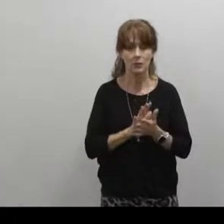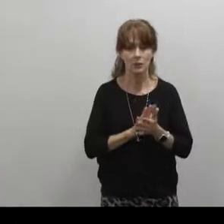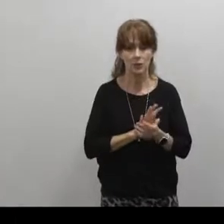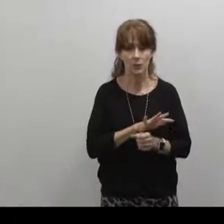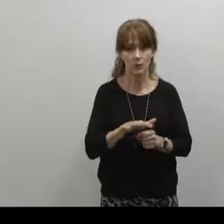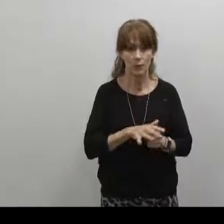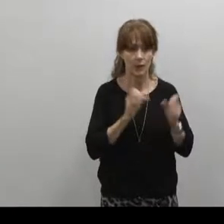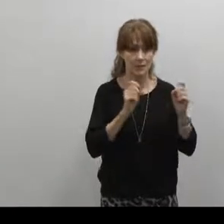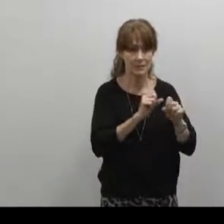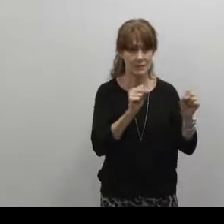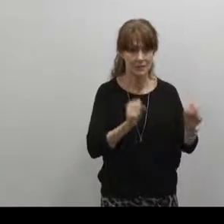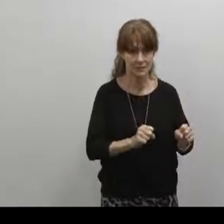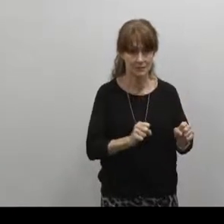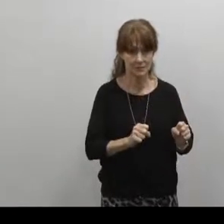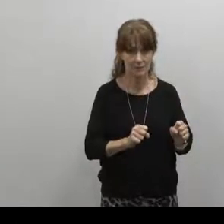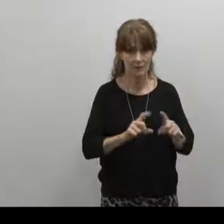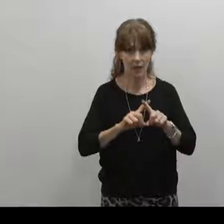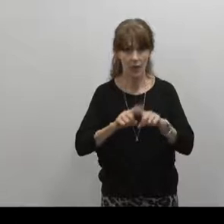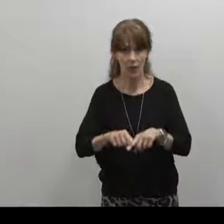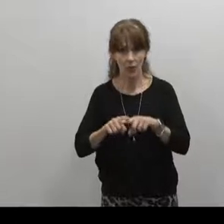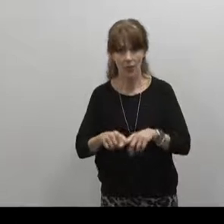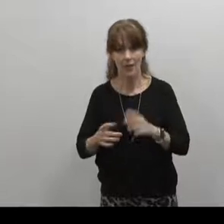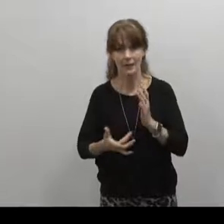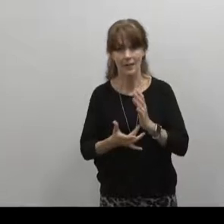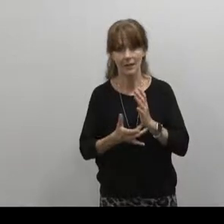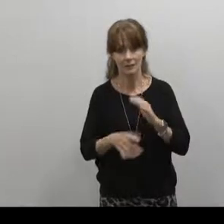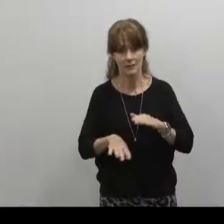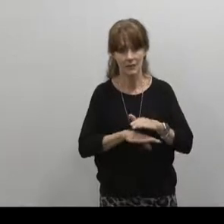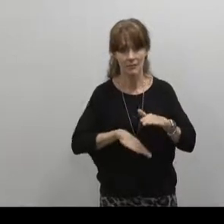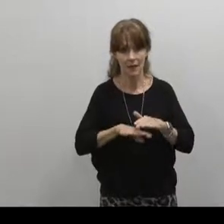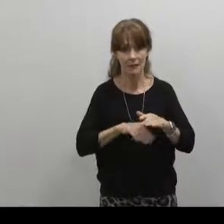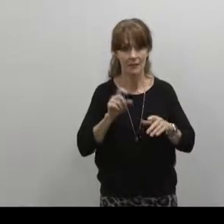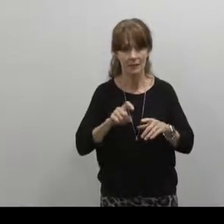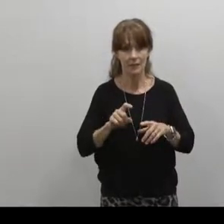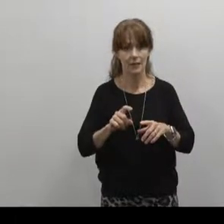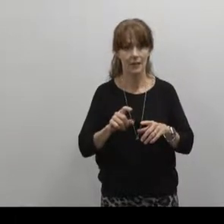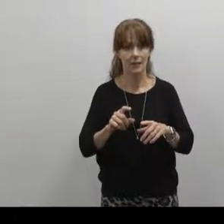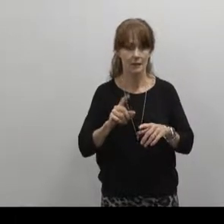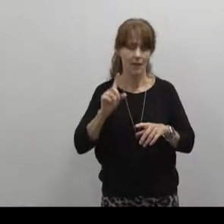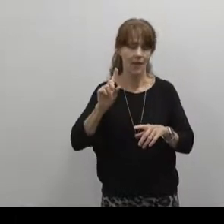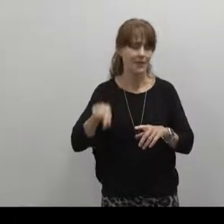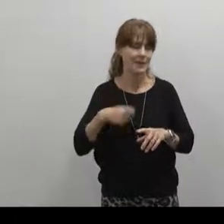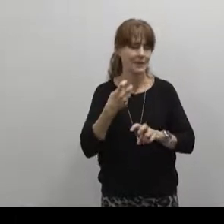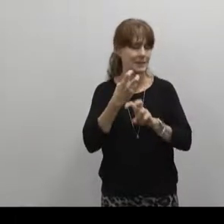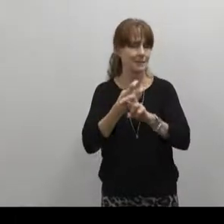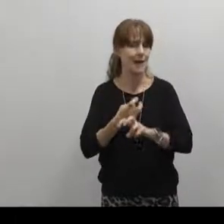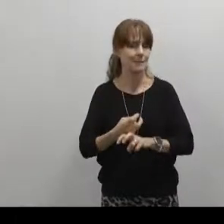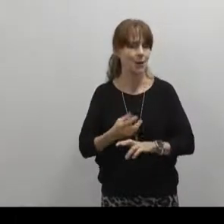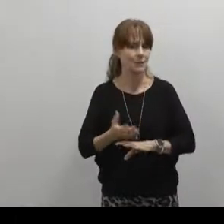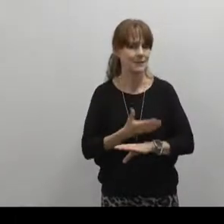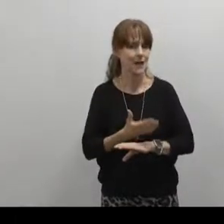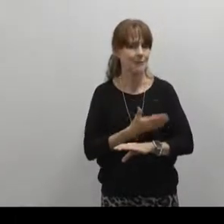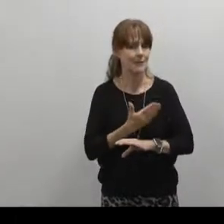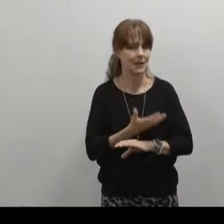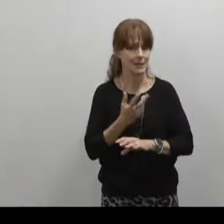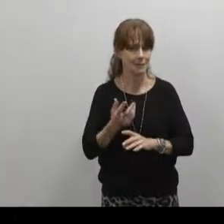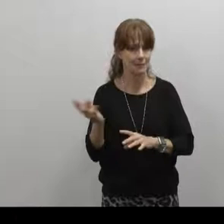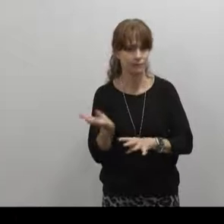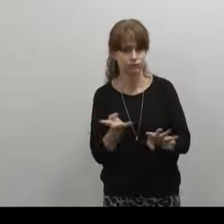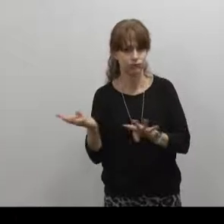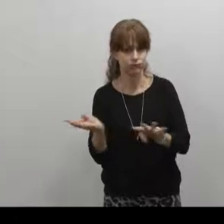dương thơ mấy ở trên à chi về phía hay nâng ca sắc xa bia chi về phía nâng bạch chạy kẻ tê